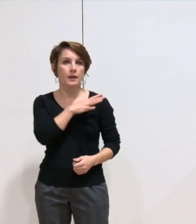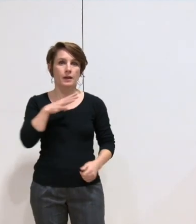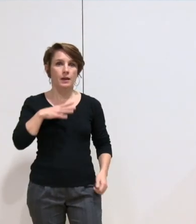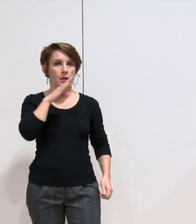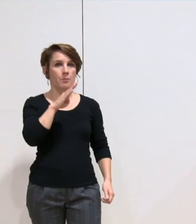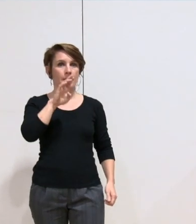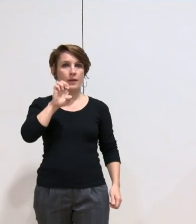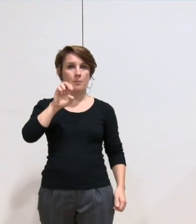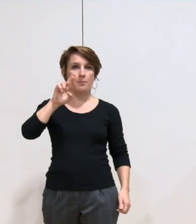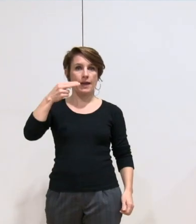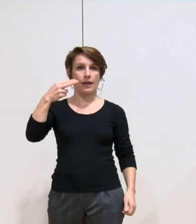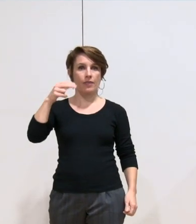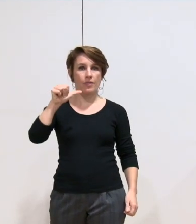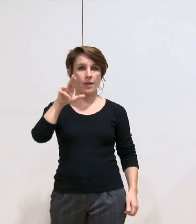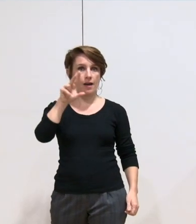Merci.